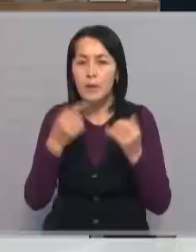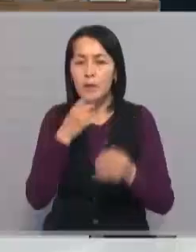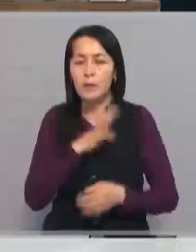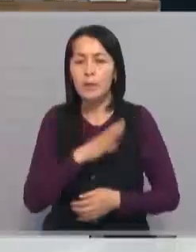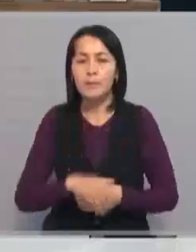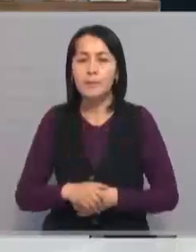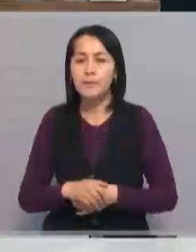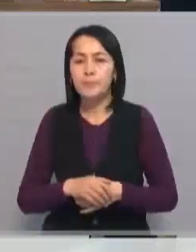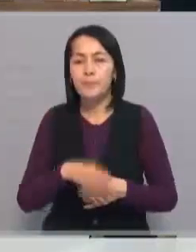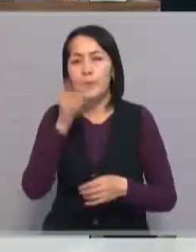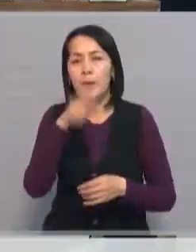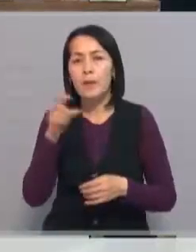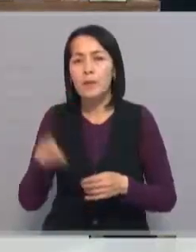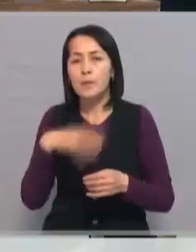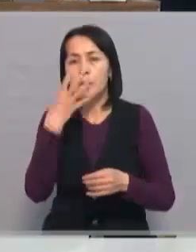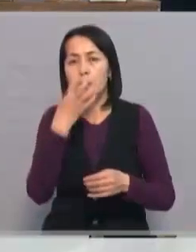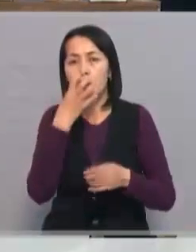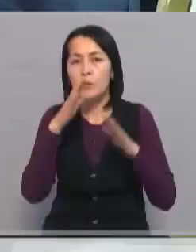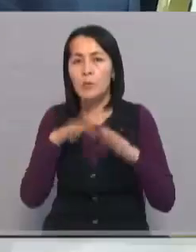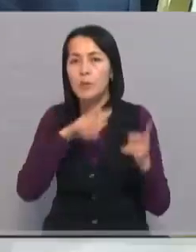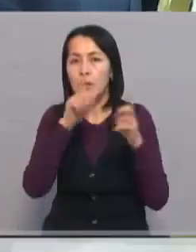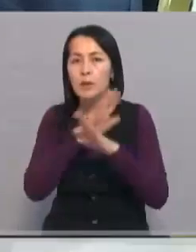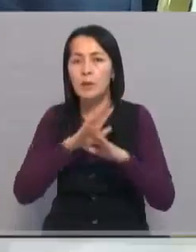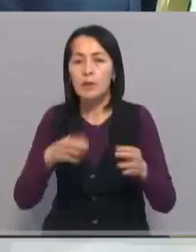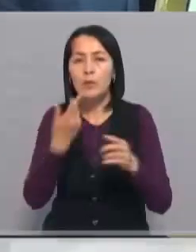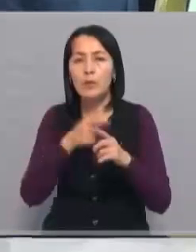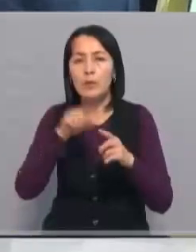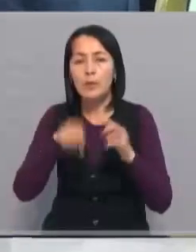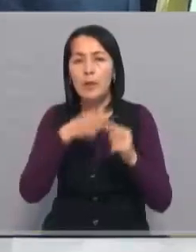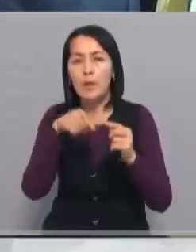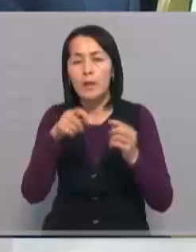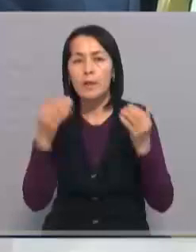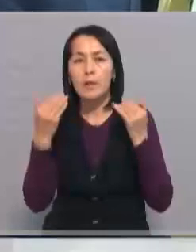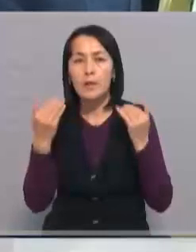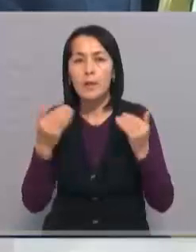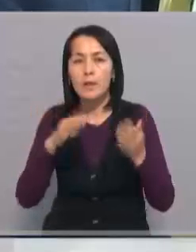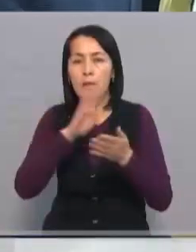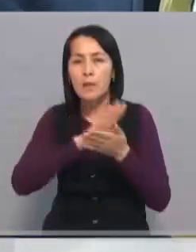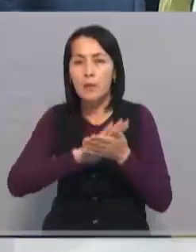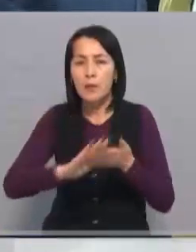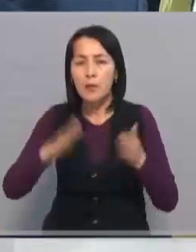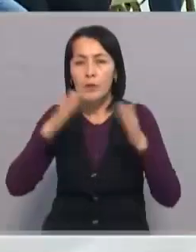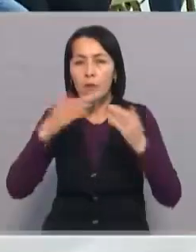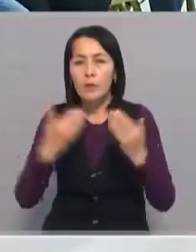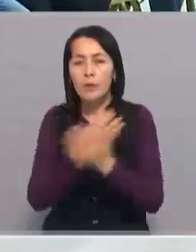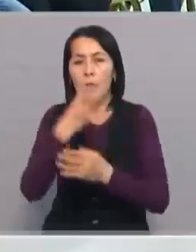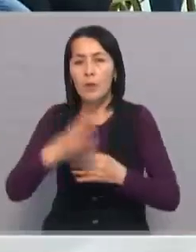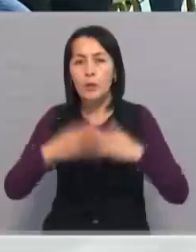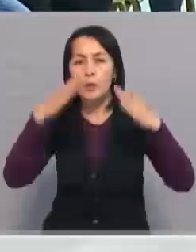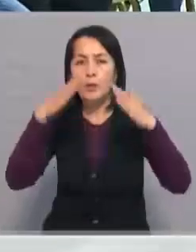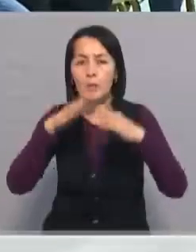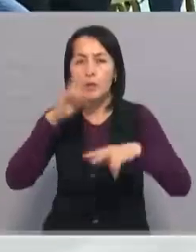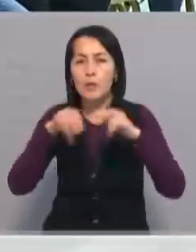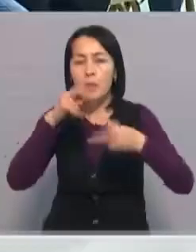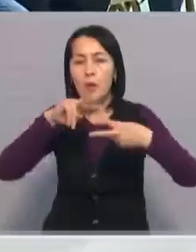беретінін хабарлады. Азаматтар жылы орнынан кеткісі келмейді. Сондықтан кәсіпкерлер қазір сүрілген үйдің орнына жаңа тұрғын үй кешенін